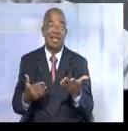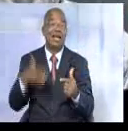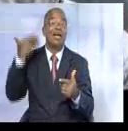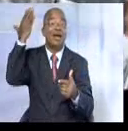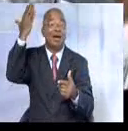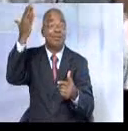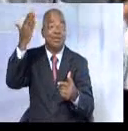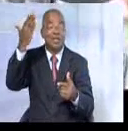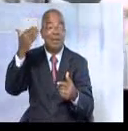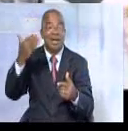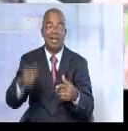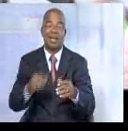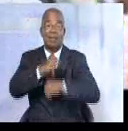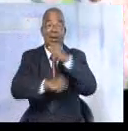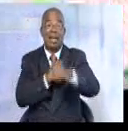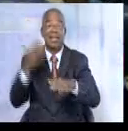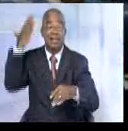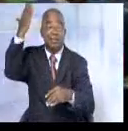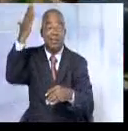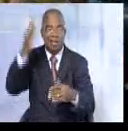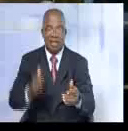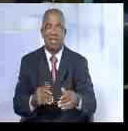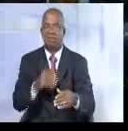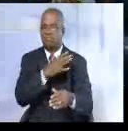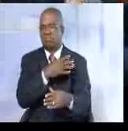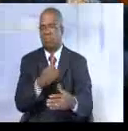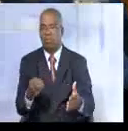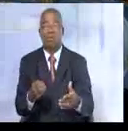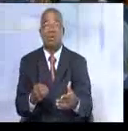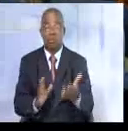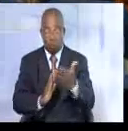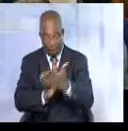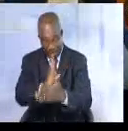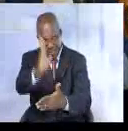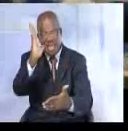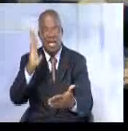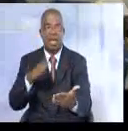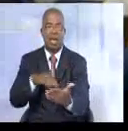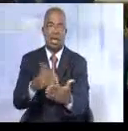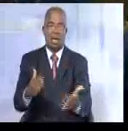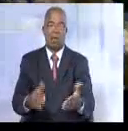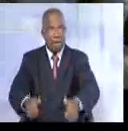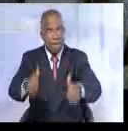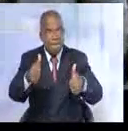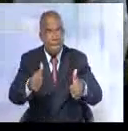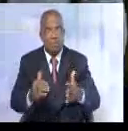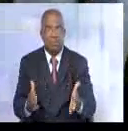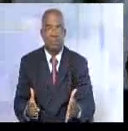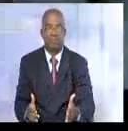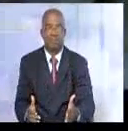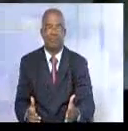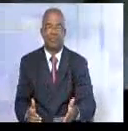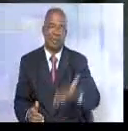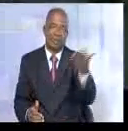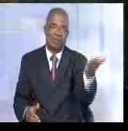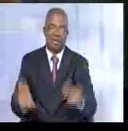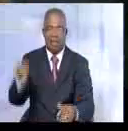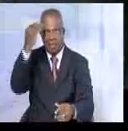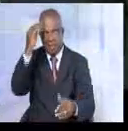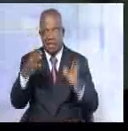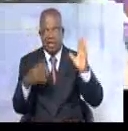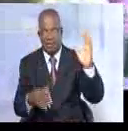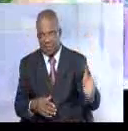que pour cette année. 10 vols au total sont prévus pour cette édition 2013 du pèlerinage à Makka,